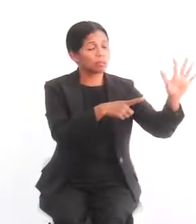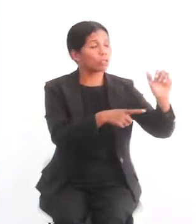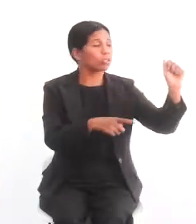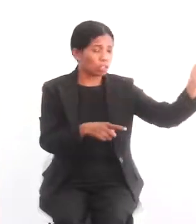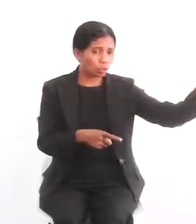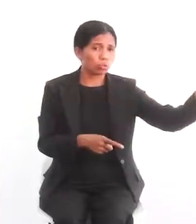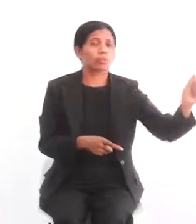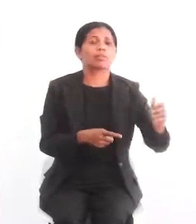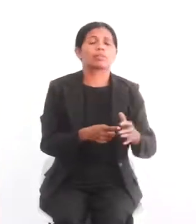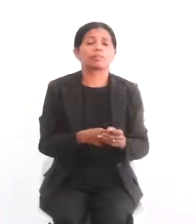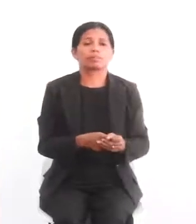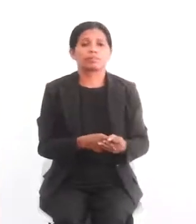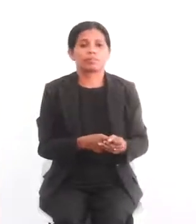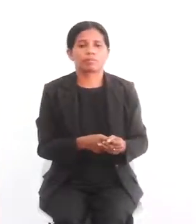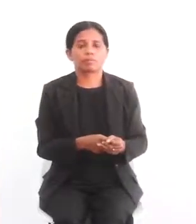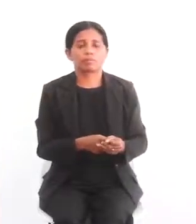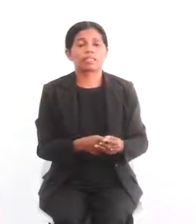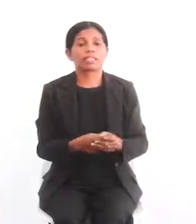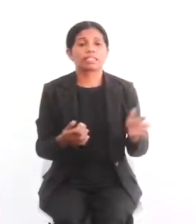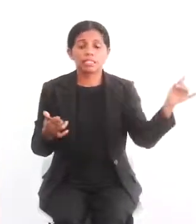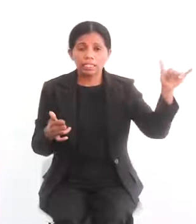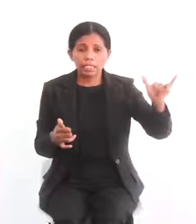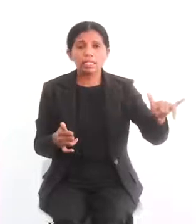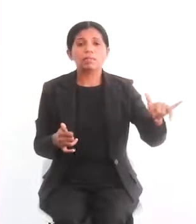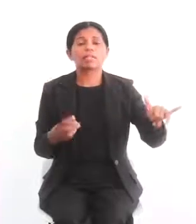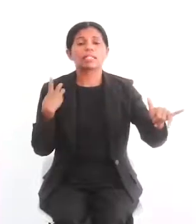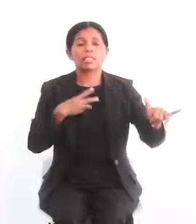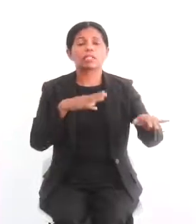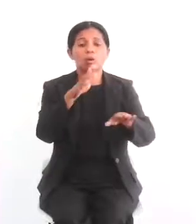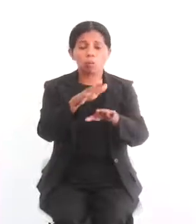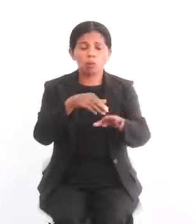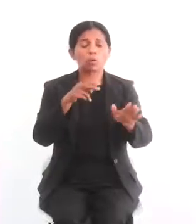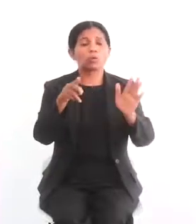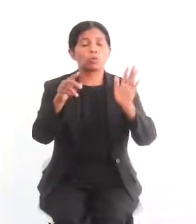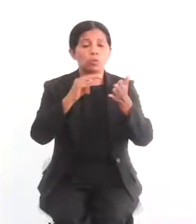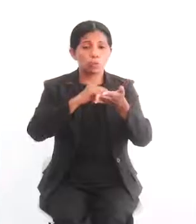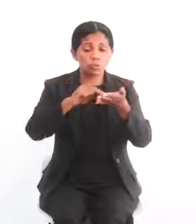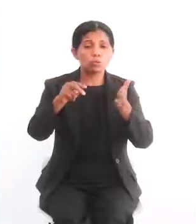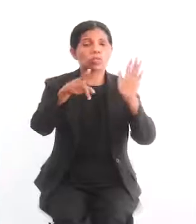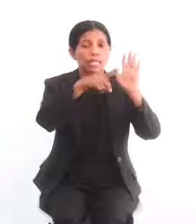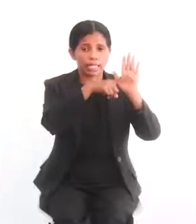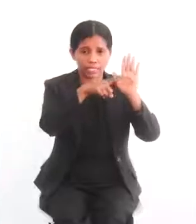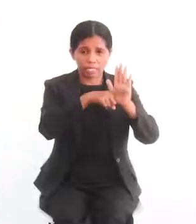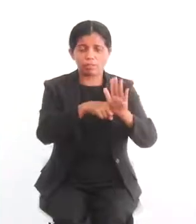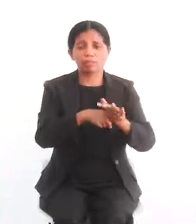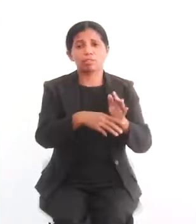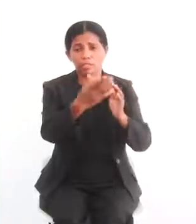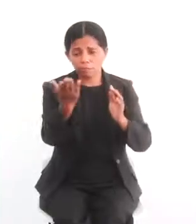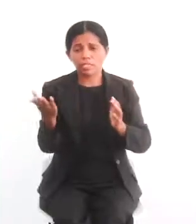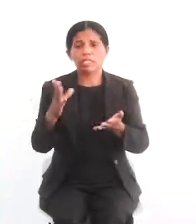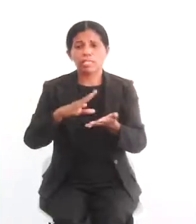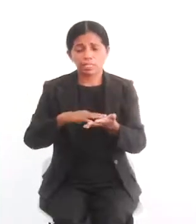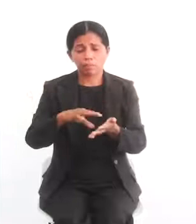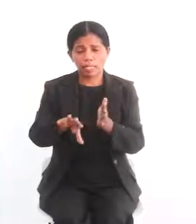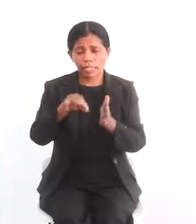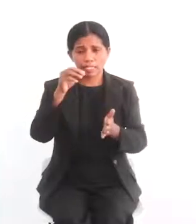mak ihe marka negativo ihe oin, sira ne mak ita bolo numru negativo sira. Enton alin sira ita bele heta